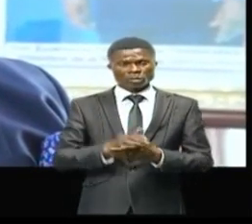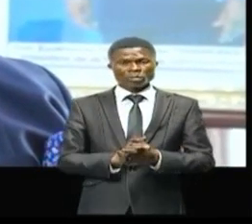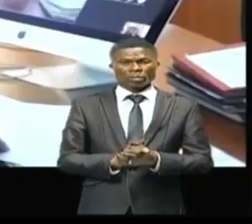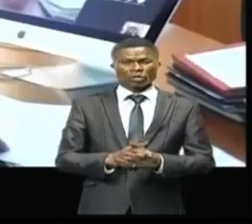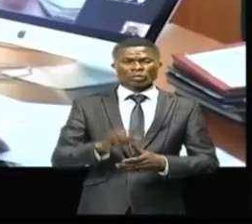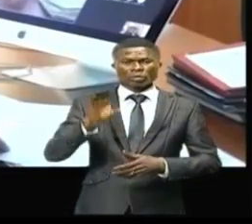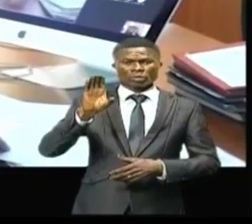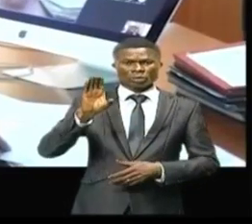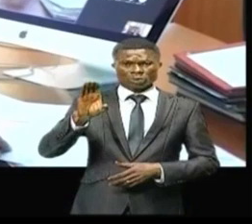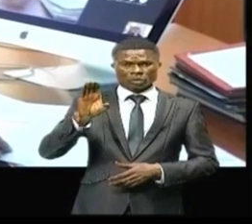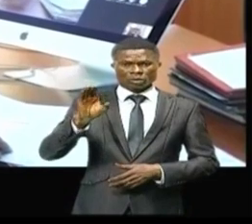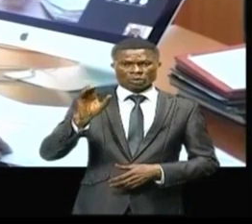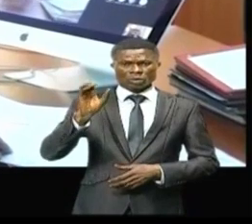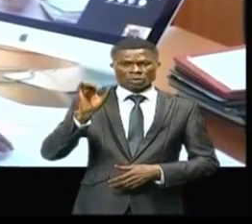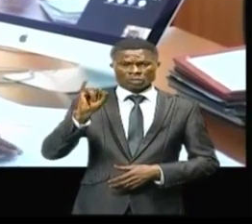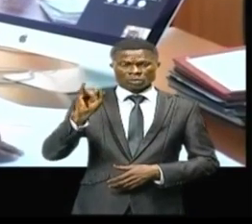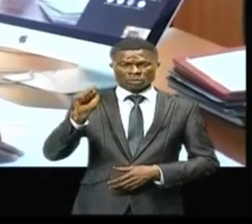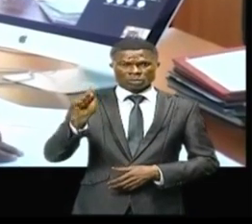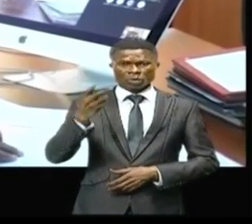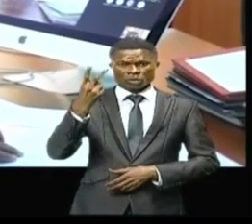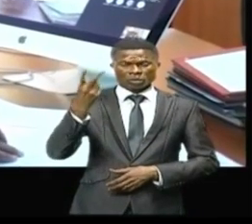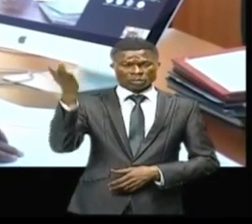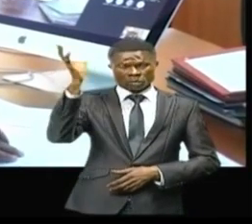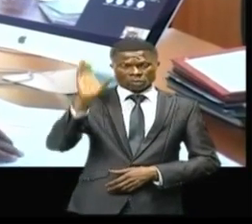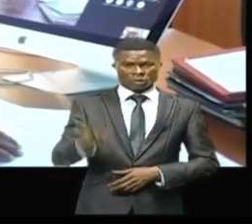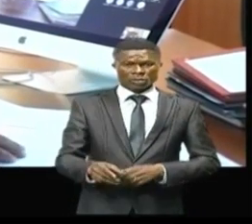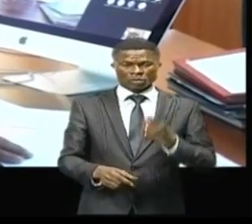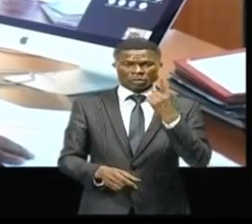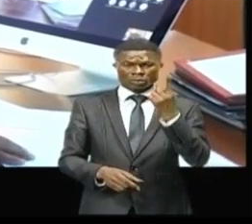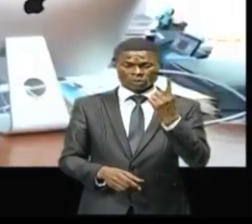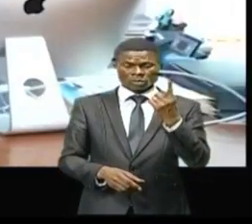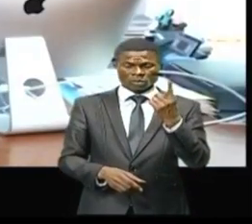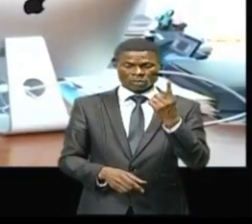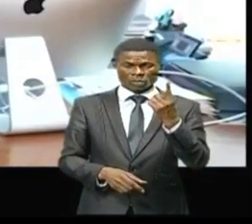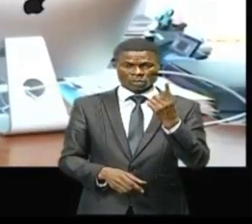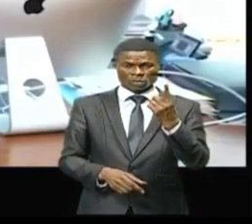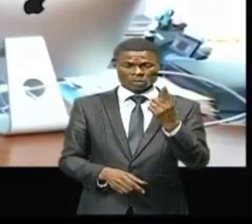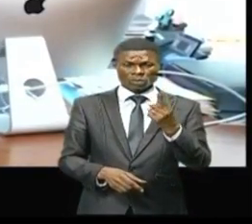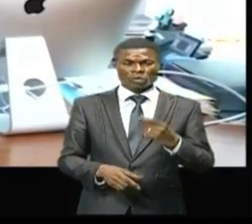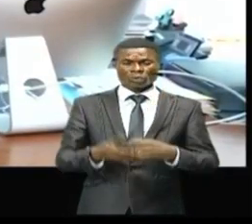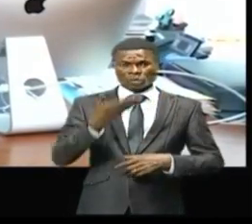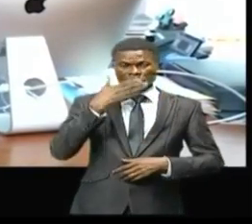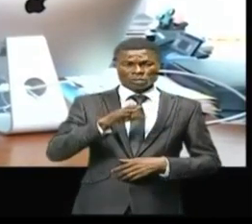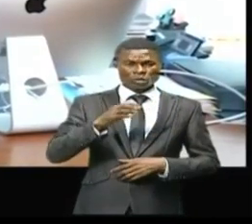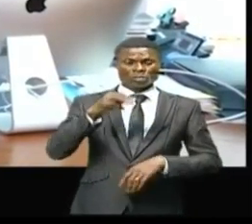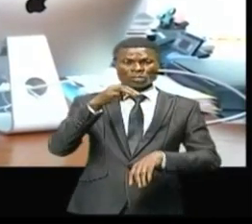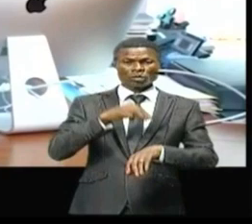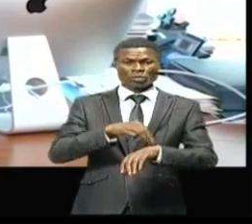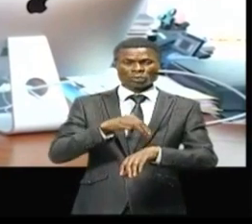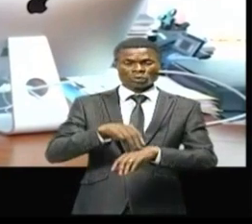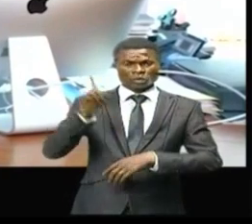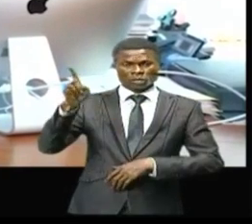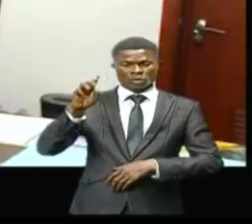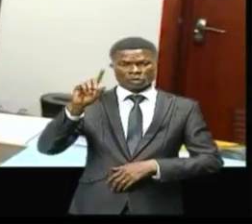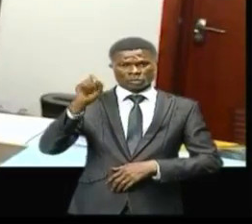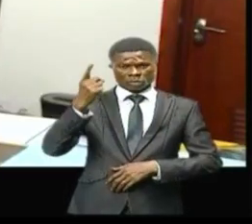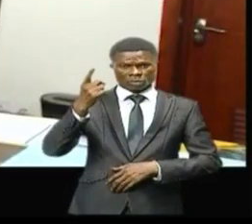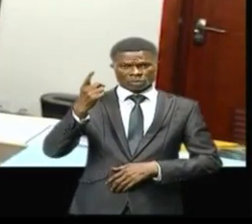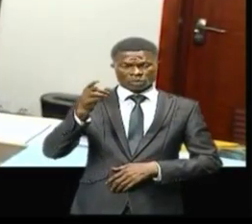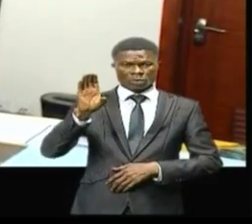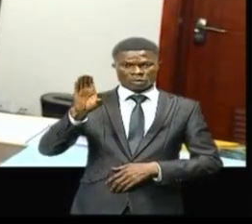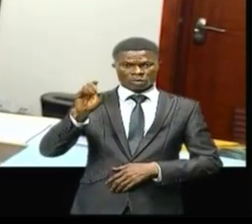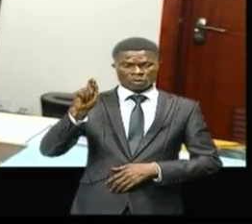CIC et d au Congo central 1 dans la zone de santé de Bauma et un au